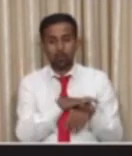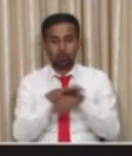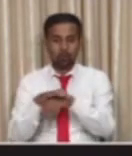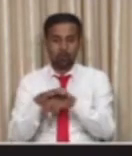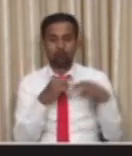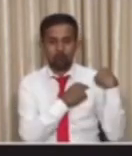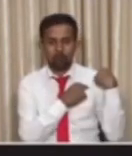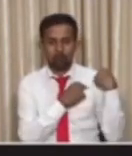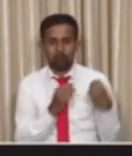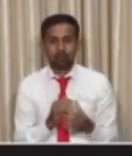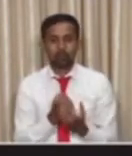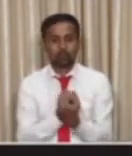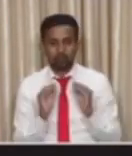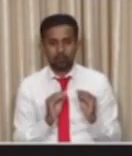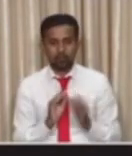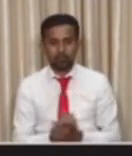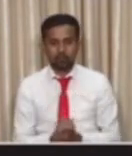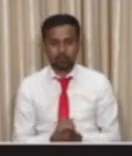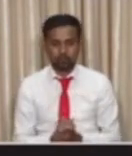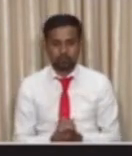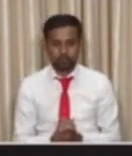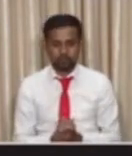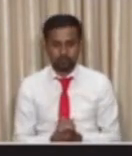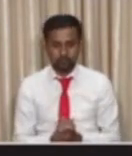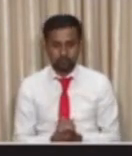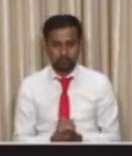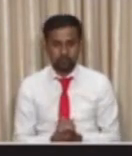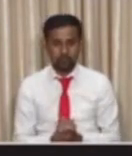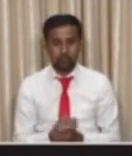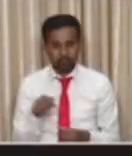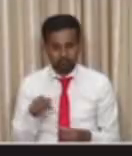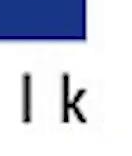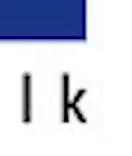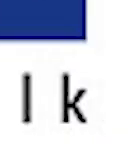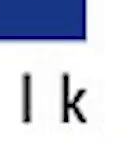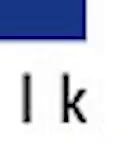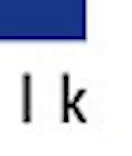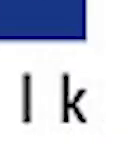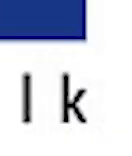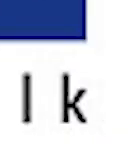ඒගොල්ලන්ගේ වගකීමක් වෙනවා අත්අඩංගුවට ගත්තට පස්සේ. ඒ තත්ත්වය තමයි දැනට වාර්තා වෙලා තියෙන්නේ.